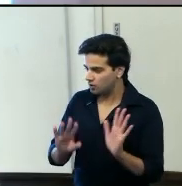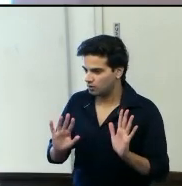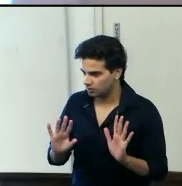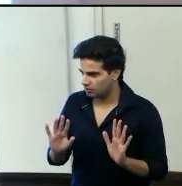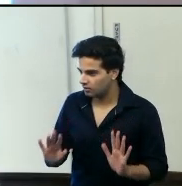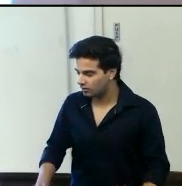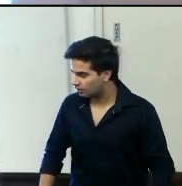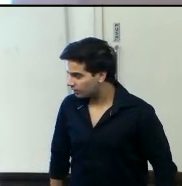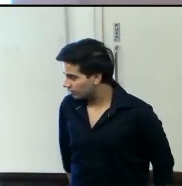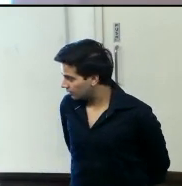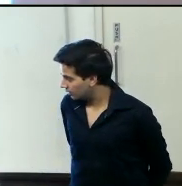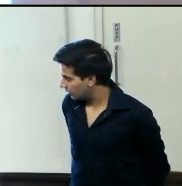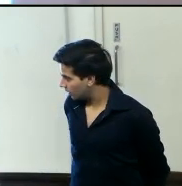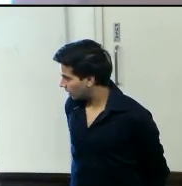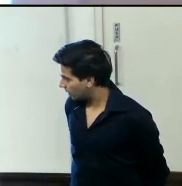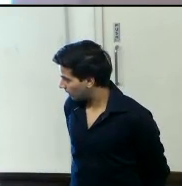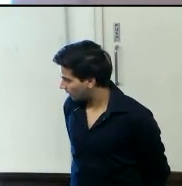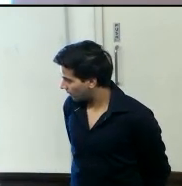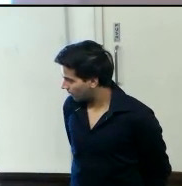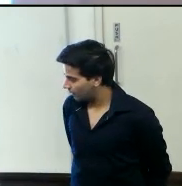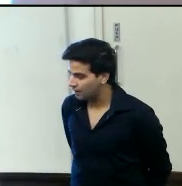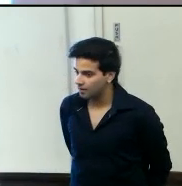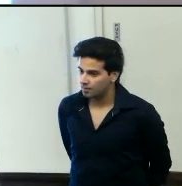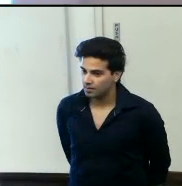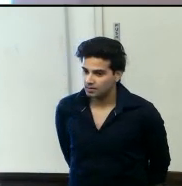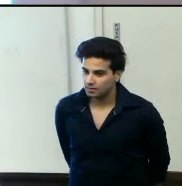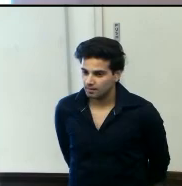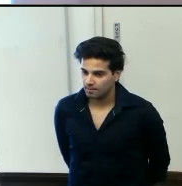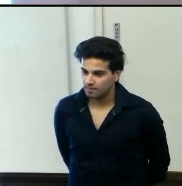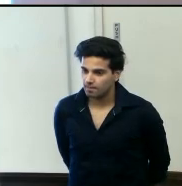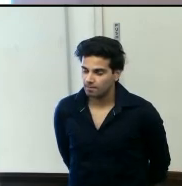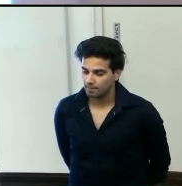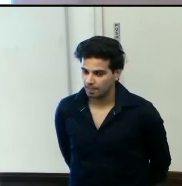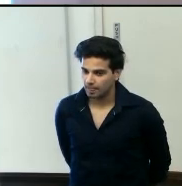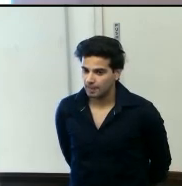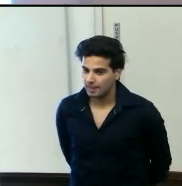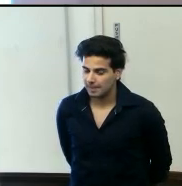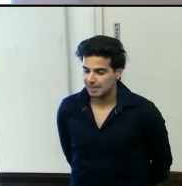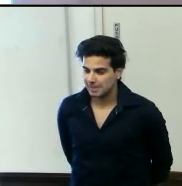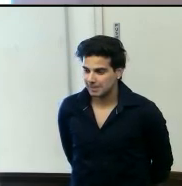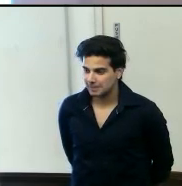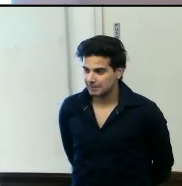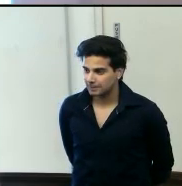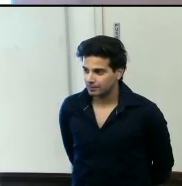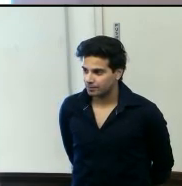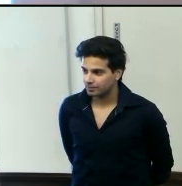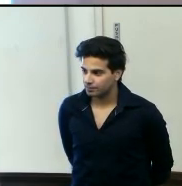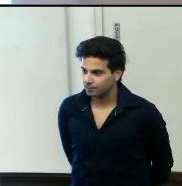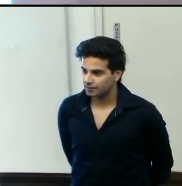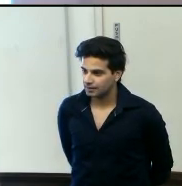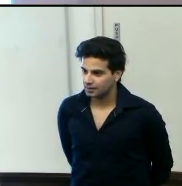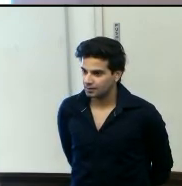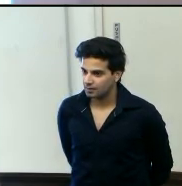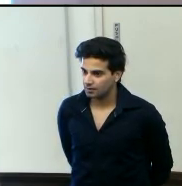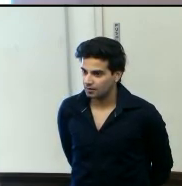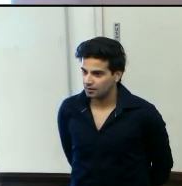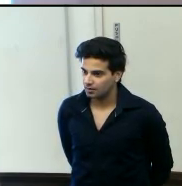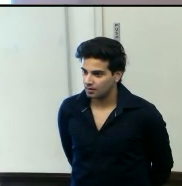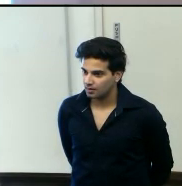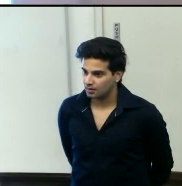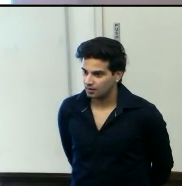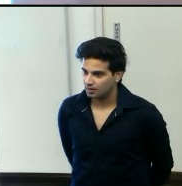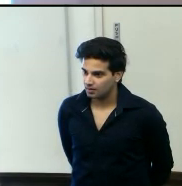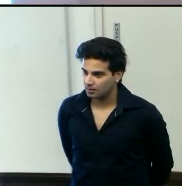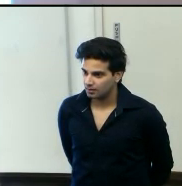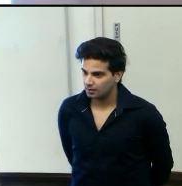ಬೇರೆ ಥರದ್ದು ಆಕಾರಗಳು ತಗೊಳುತ್ತೆ, ಸೆಲ್ ಥರ ಕಾಣಕ್ಕೆ ಶುರು ಆಗುತ್ತೆ. ಈ ಸಾಧ್ಯತೆ ಏನಿದೆ ಅದು ನಾನು ಇಂಗ್ಲೀಷ್ ಇದನ್ನ ಟ್ರೈ ಮಾಡಿದ್ದೀನಿ, ಅಷ್ಟು ಸುಲಭವಾಗಿ